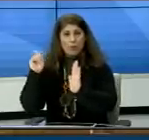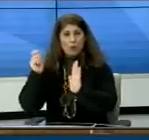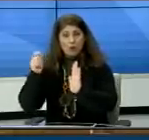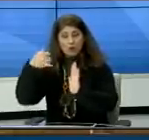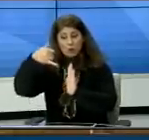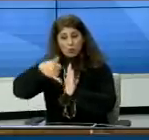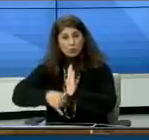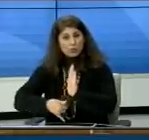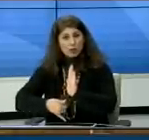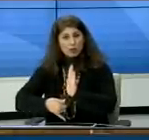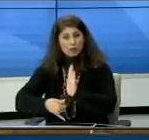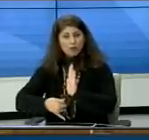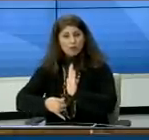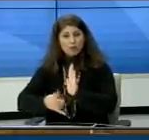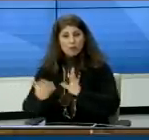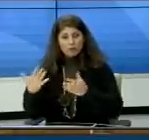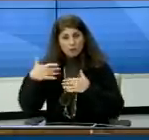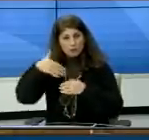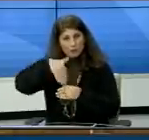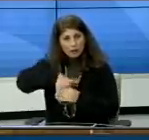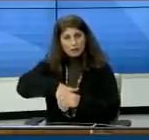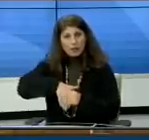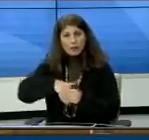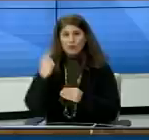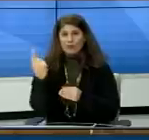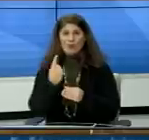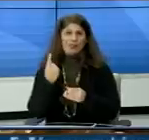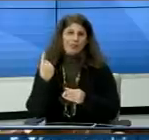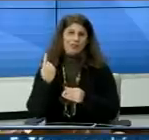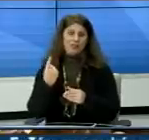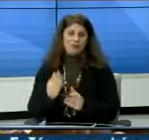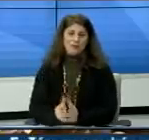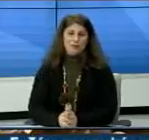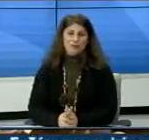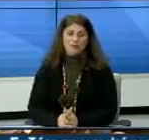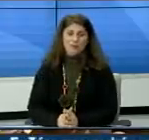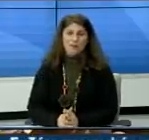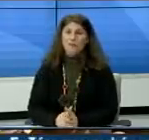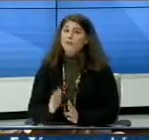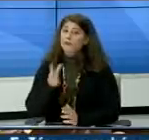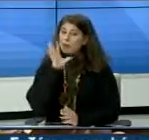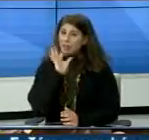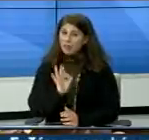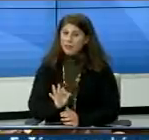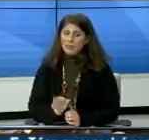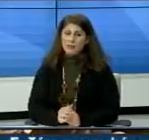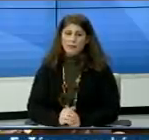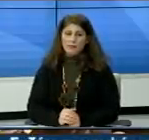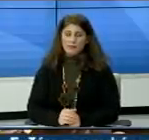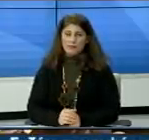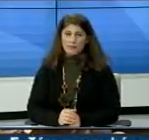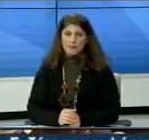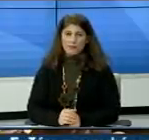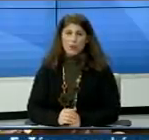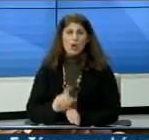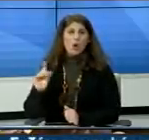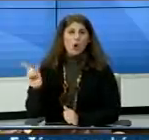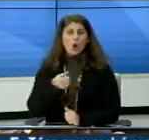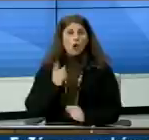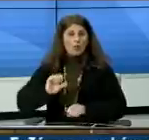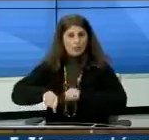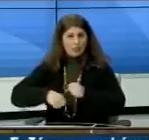ουσία, ενταγμένες όμως στο περιβάλλον τους. Γιατί είναι αλήθεια ότι όλες οι δράσεις